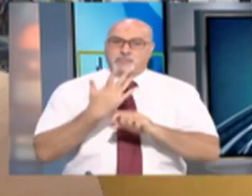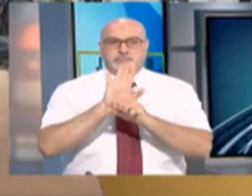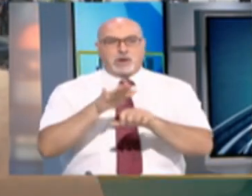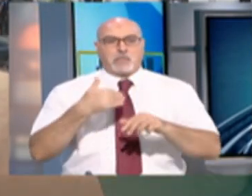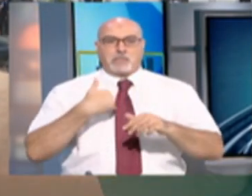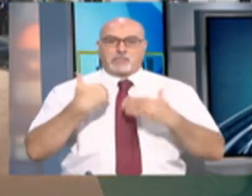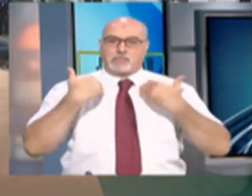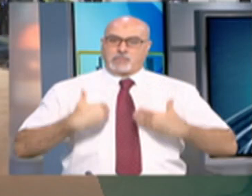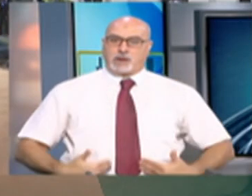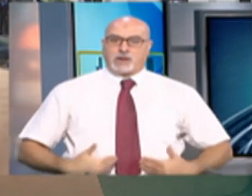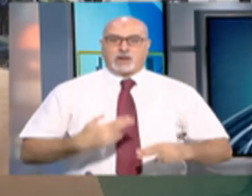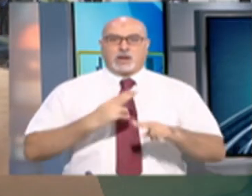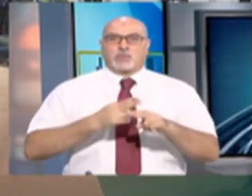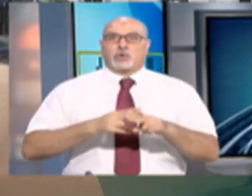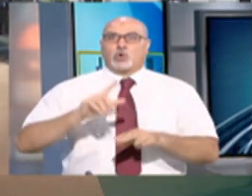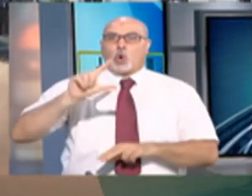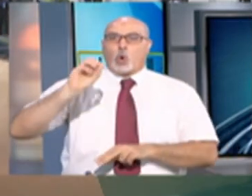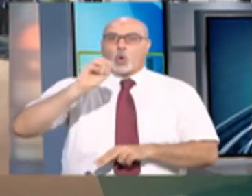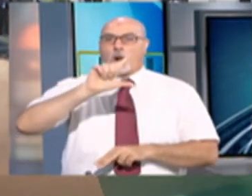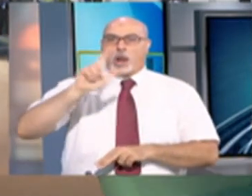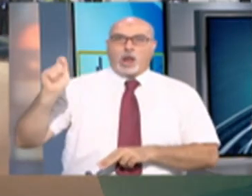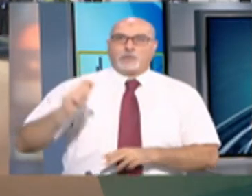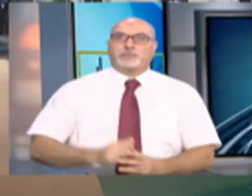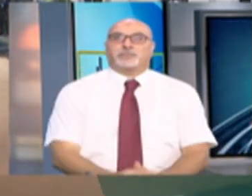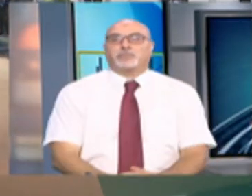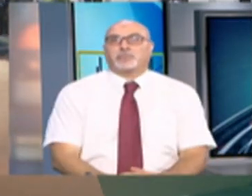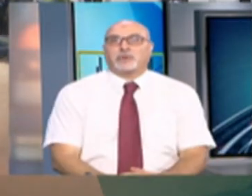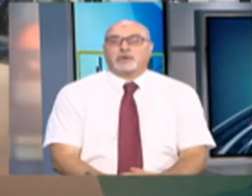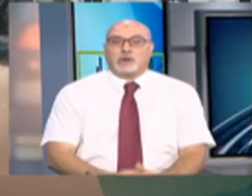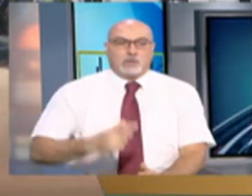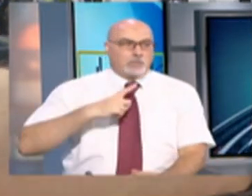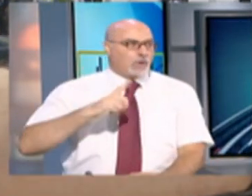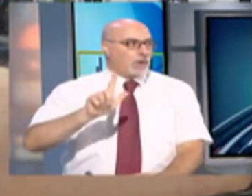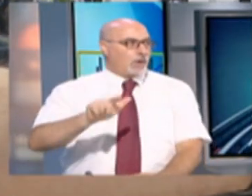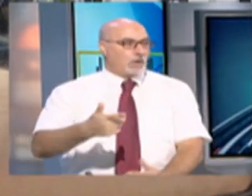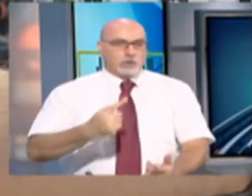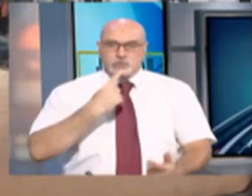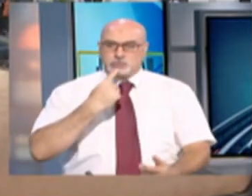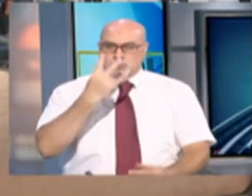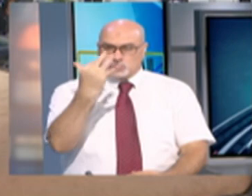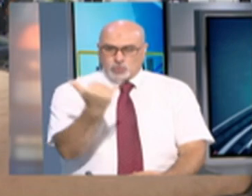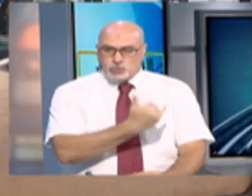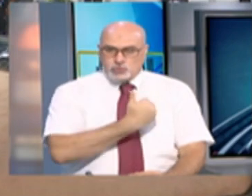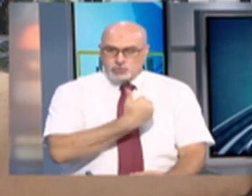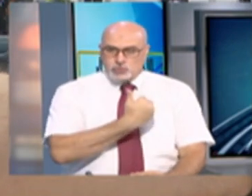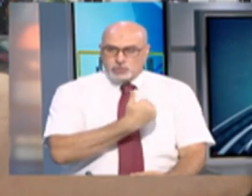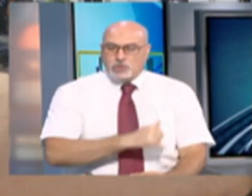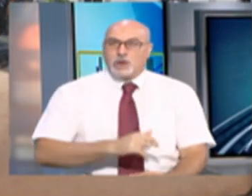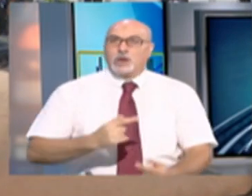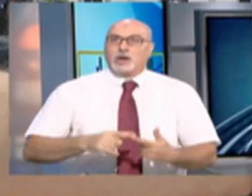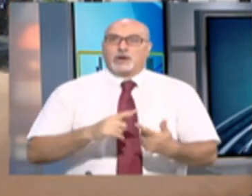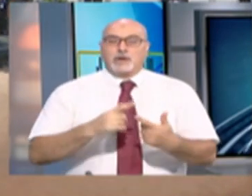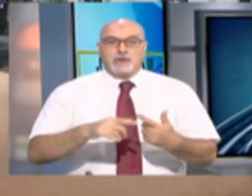the Albanian delegation. We have been here since 3 days. نحن متواجدون هنا منذ 3 أيام. انبهرنا